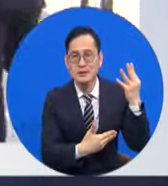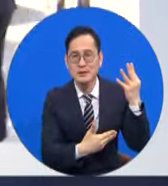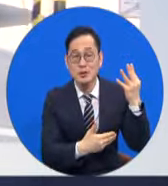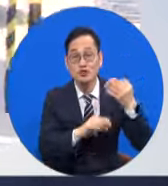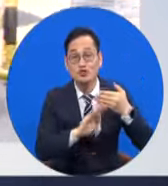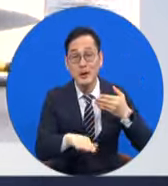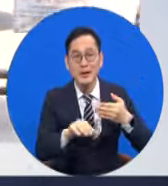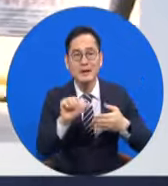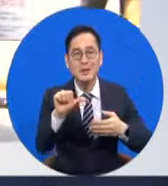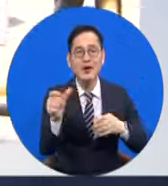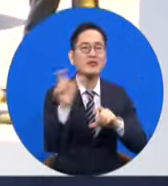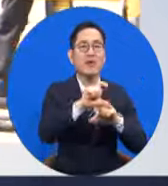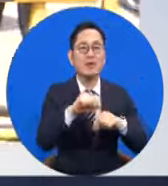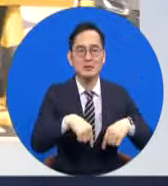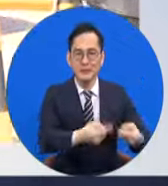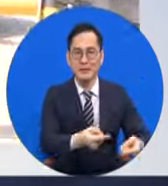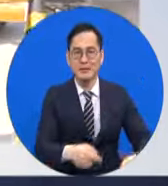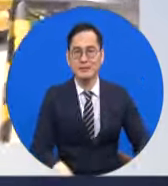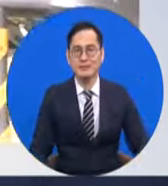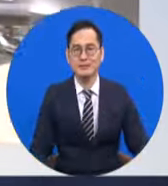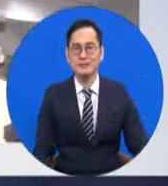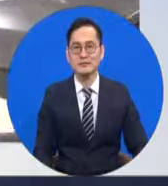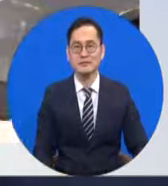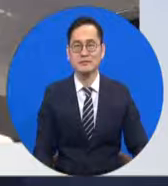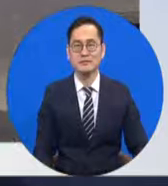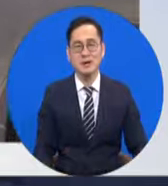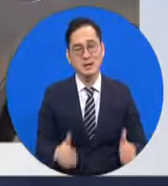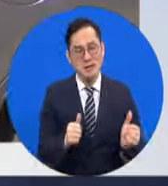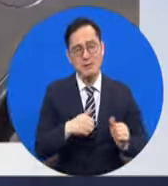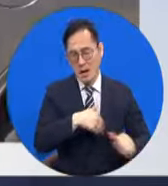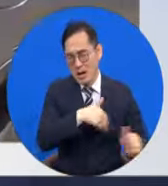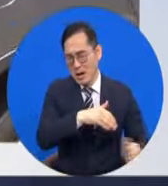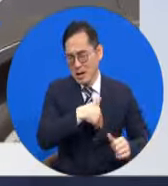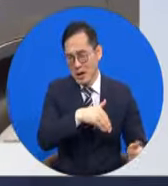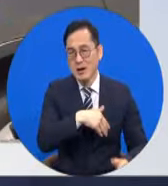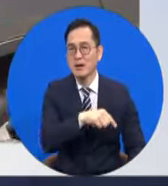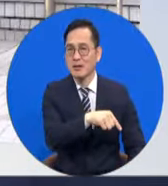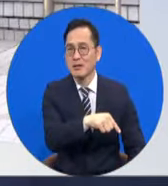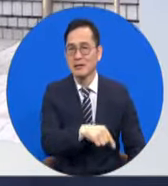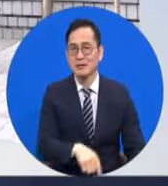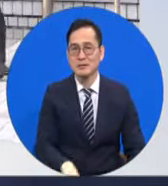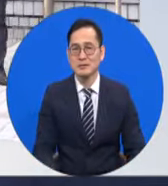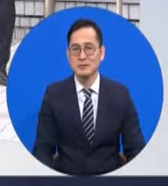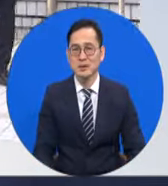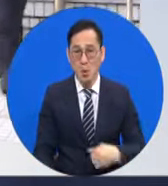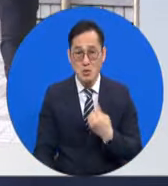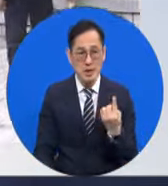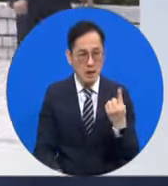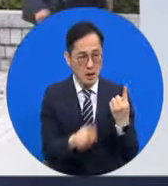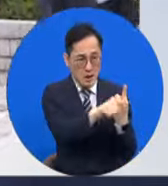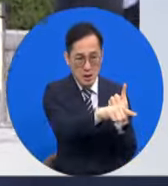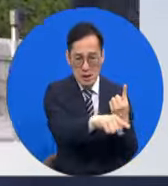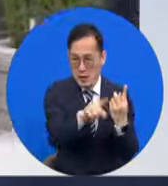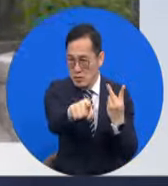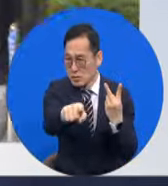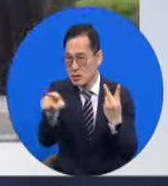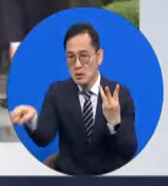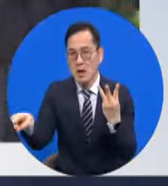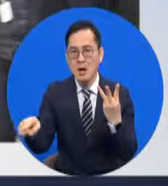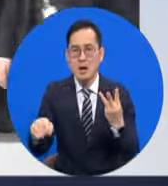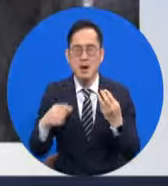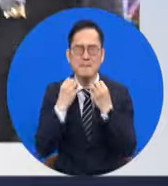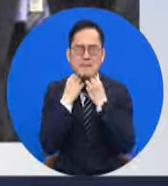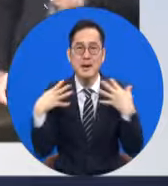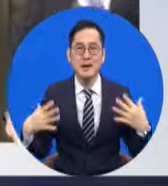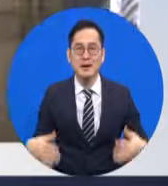더 있습니다. 그러니까 그다음 뭐 3월에도 계속 그 재판이 이어졌었고 이렇게 1인 3역을 하다 보니까 그런데 이제